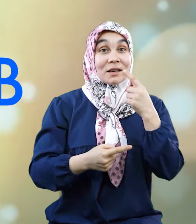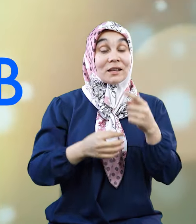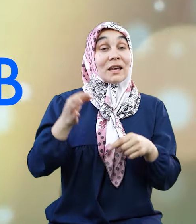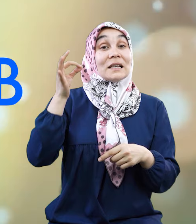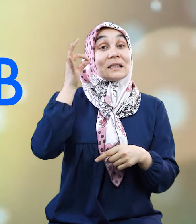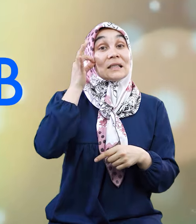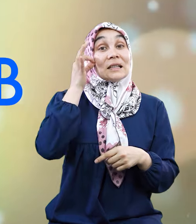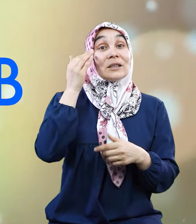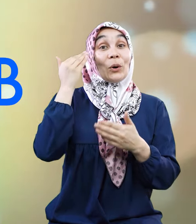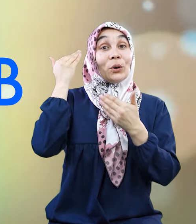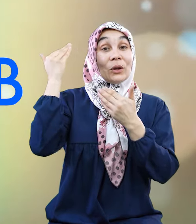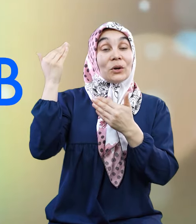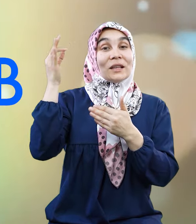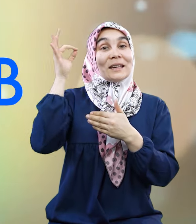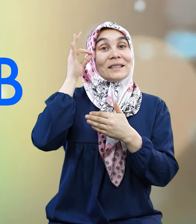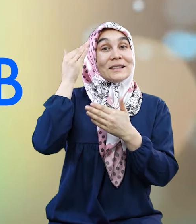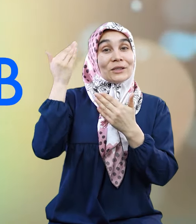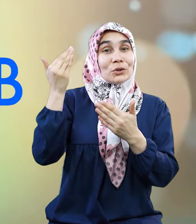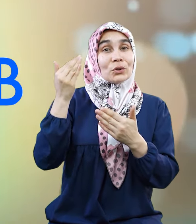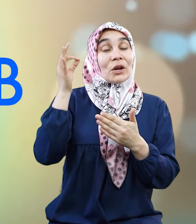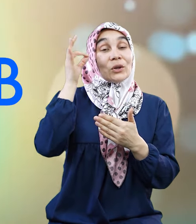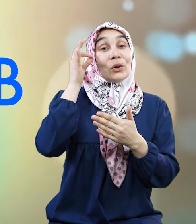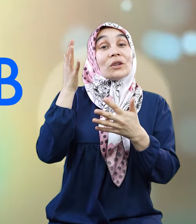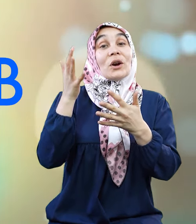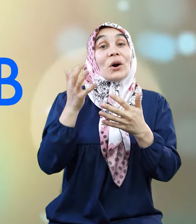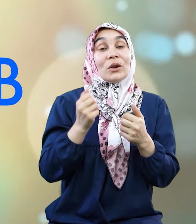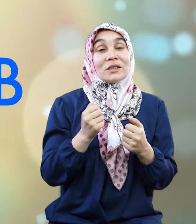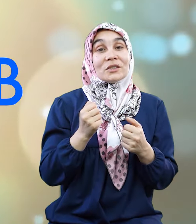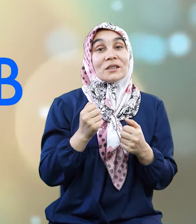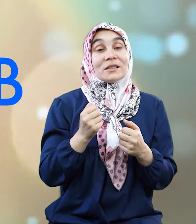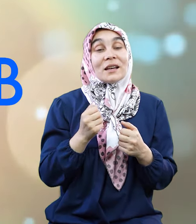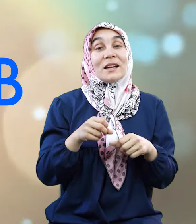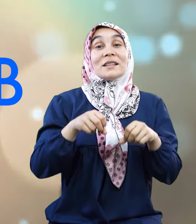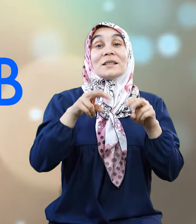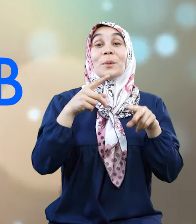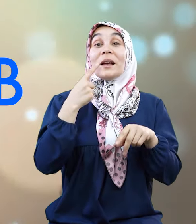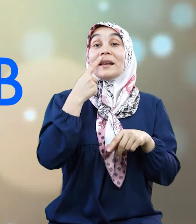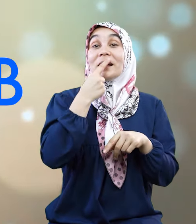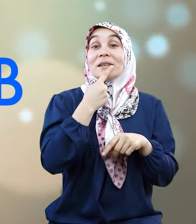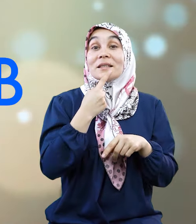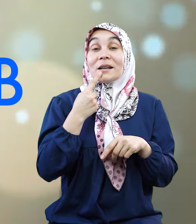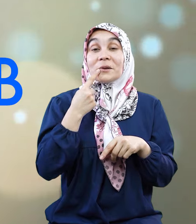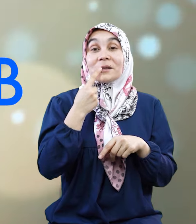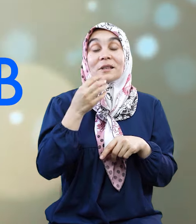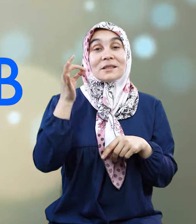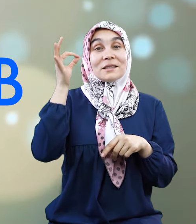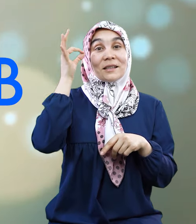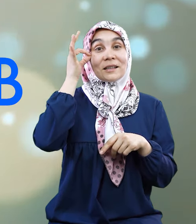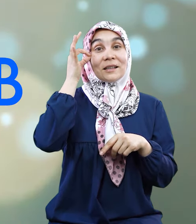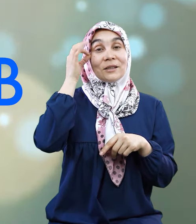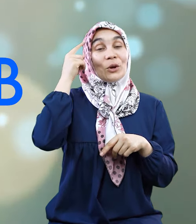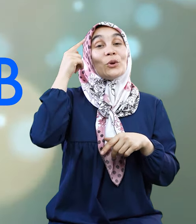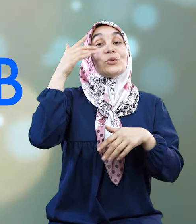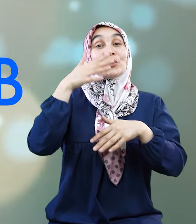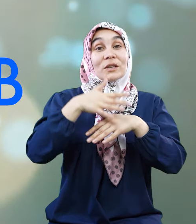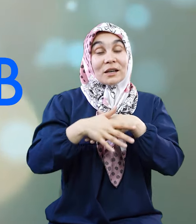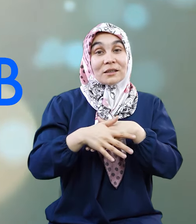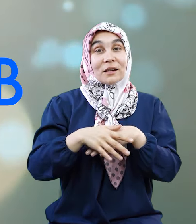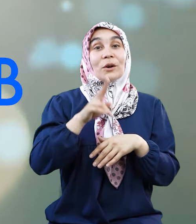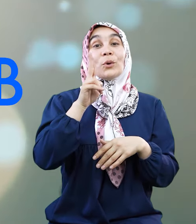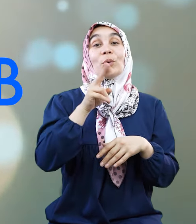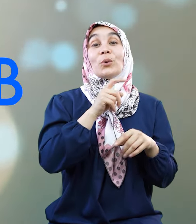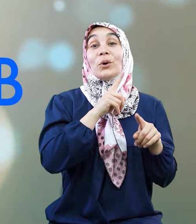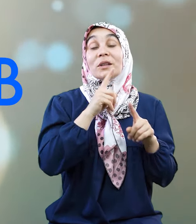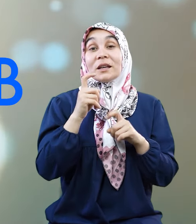Zikr deganda Allohni eslash, yodga olish, maxsus lavzlar bilan zikr qilish tushuniladi.